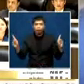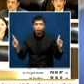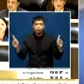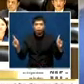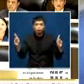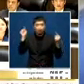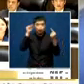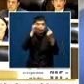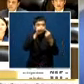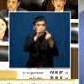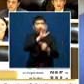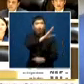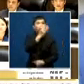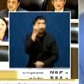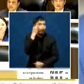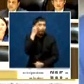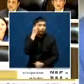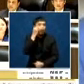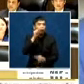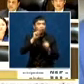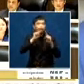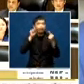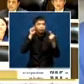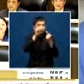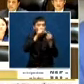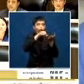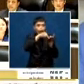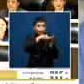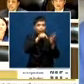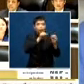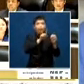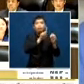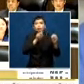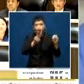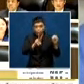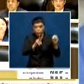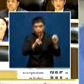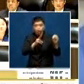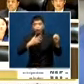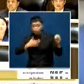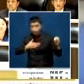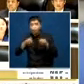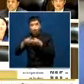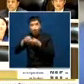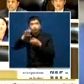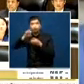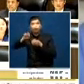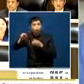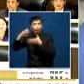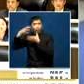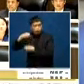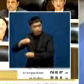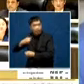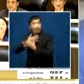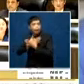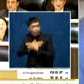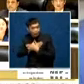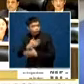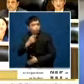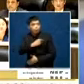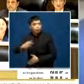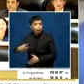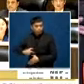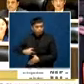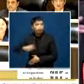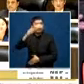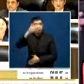ไงว่าพิธาเป็นคนดีไง ใช่ มาและคุณนั่นแหละคนขวางคนดีปกครองบ้านเมืองอยู ่คือจริงๆแล้วไอ้วาทกรรมเนี่ยมันยังใช้ได้ส่ว